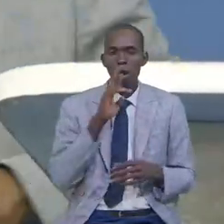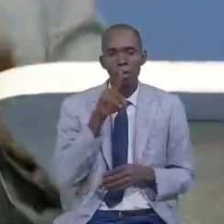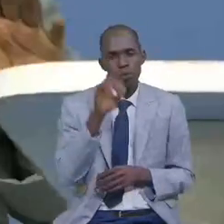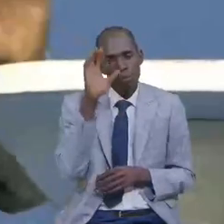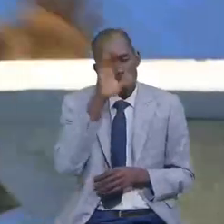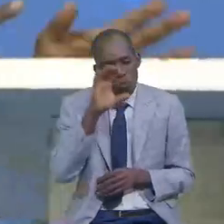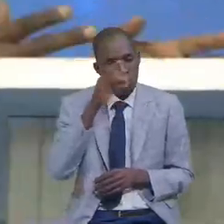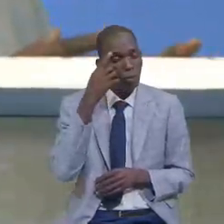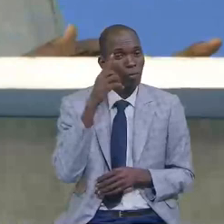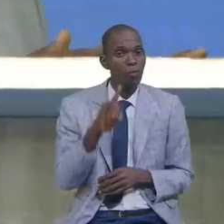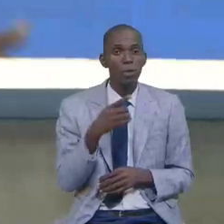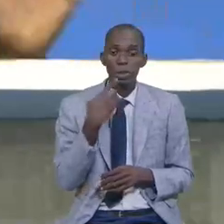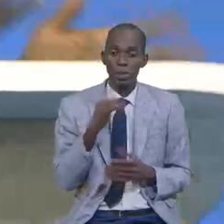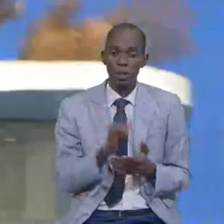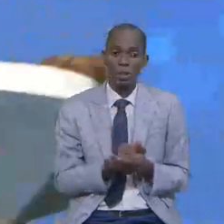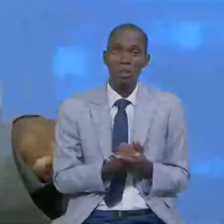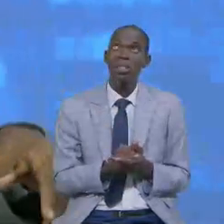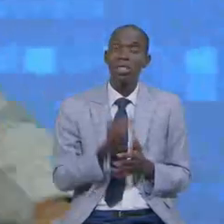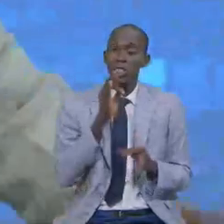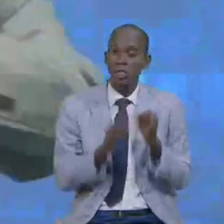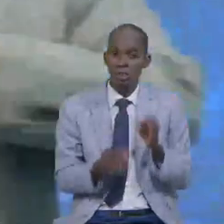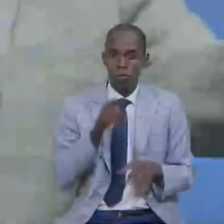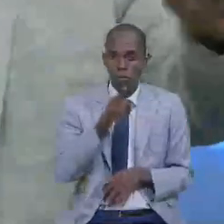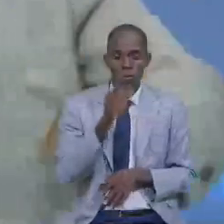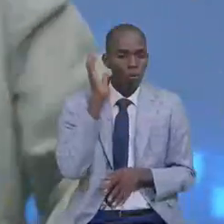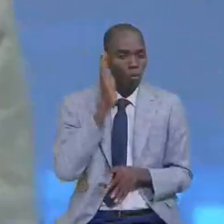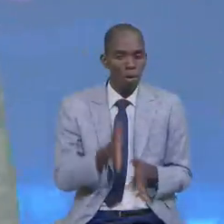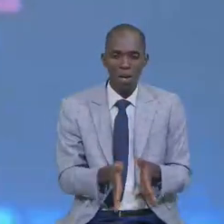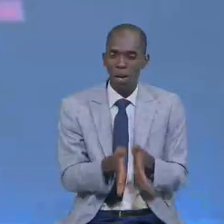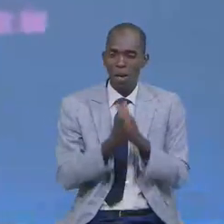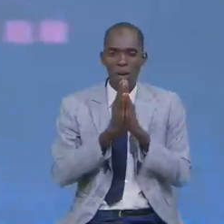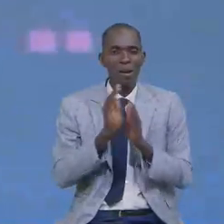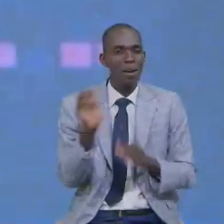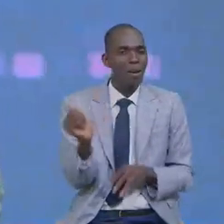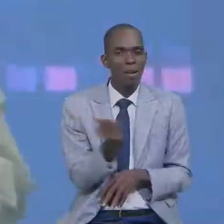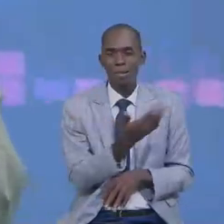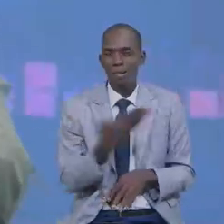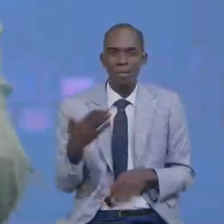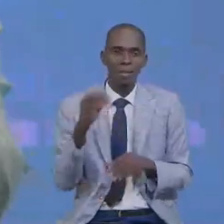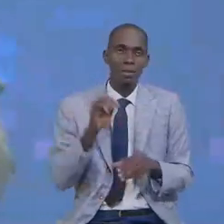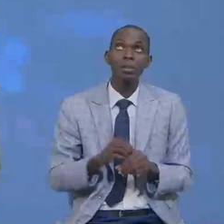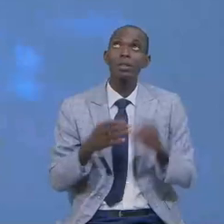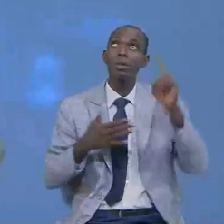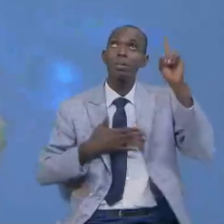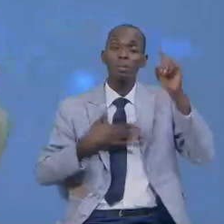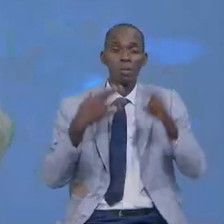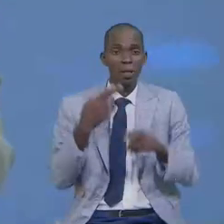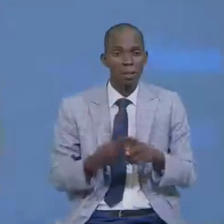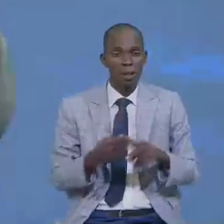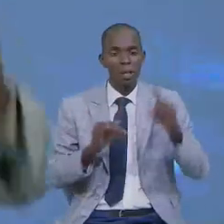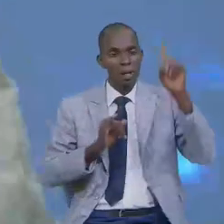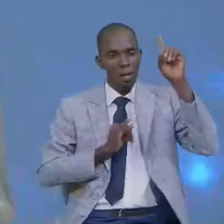si vous demandez quelque chose en mon nom, Je le